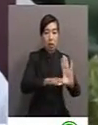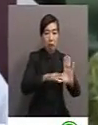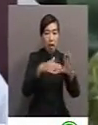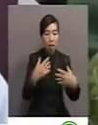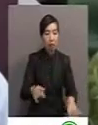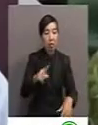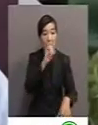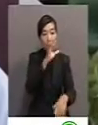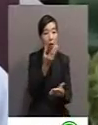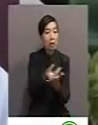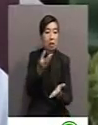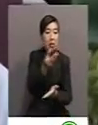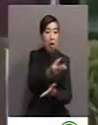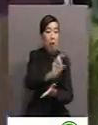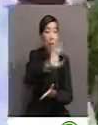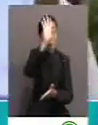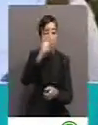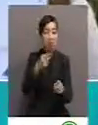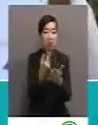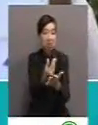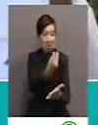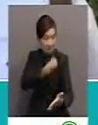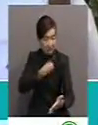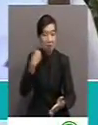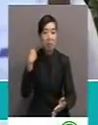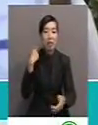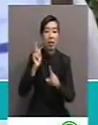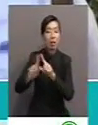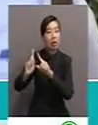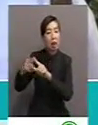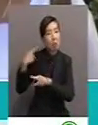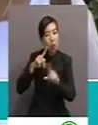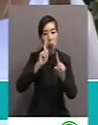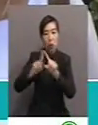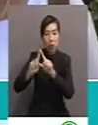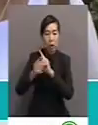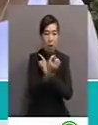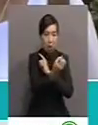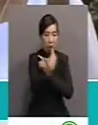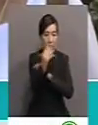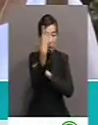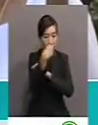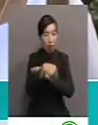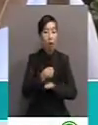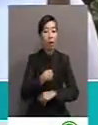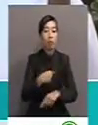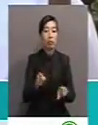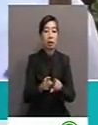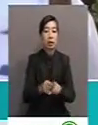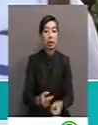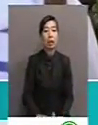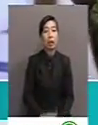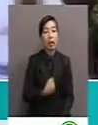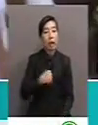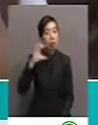งเดียวจ้าแล้วก็มีผลตอบแทนสูงมีอะไรหลายๆอย่างจ้าที่เขาให้มาจ้าเราก็เ